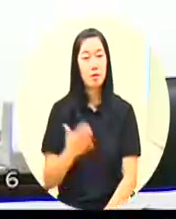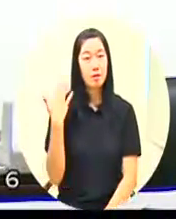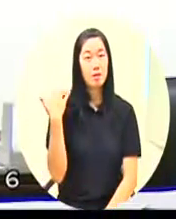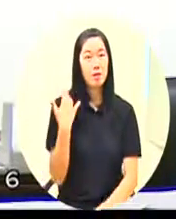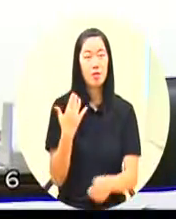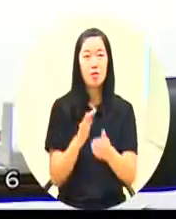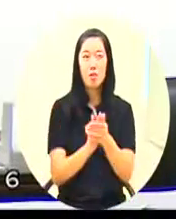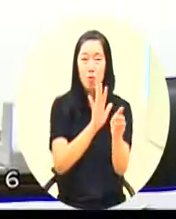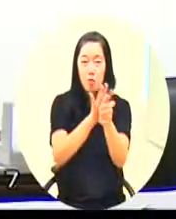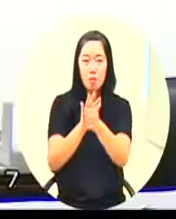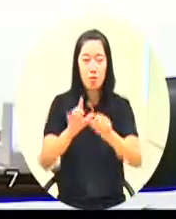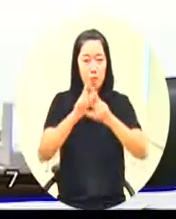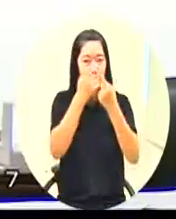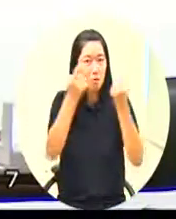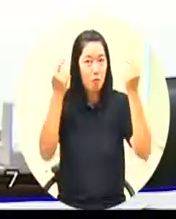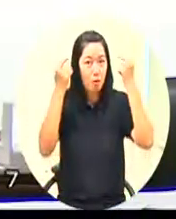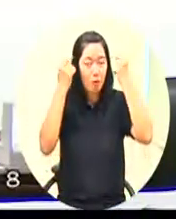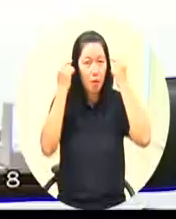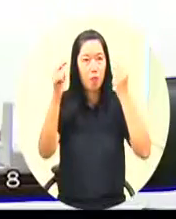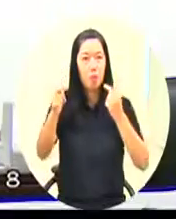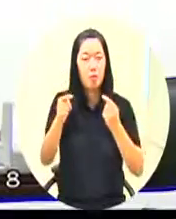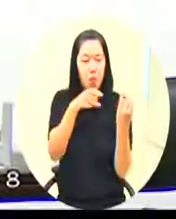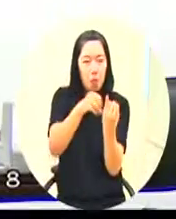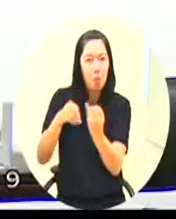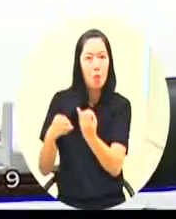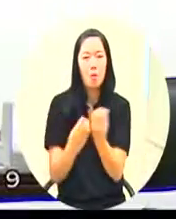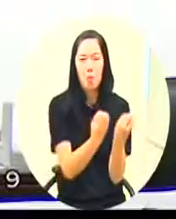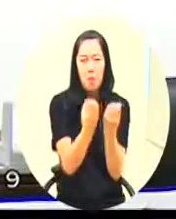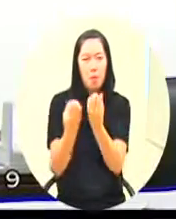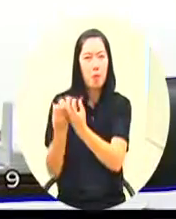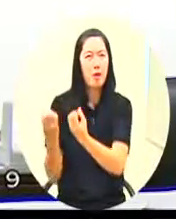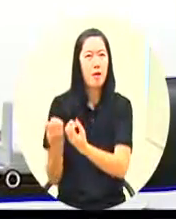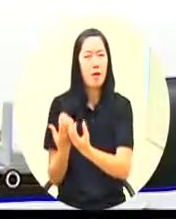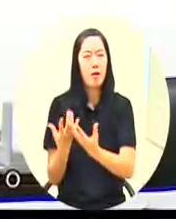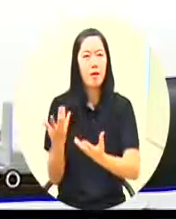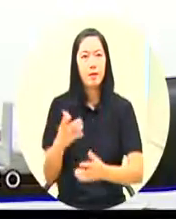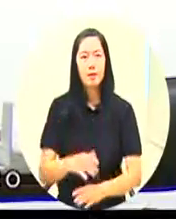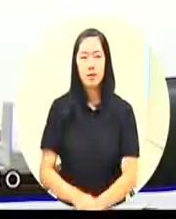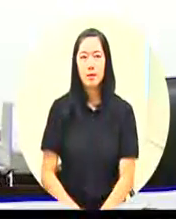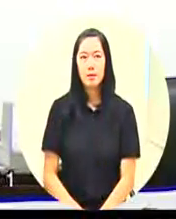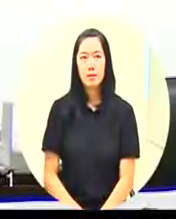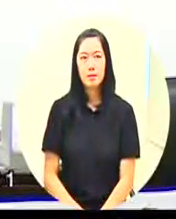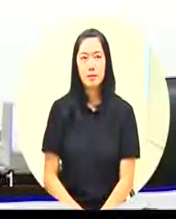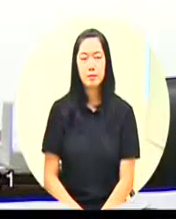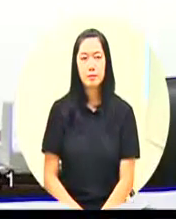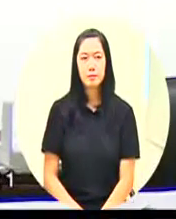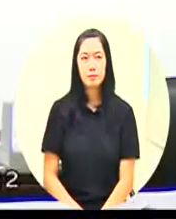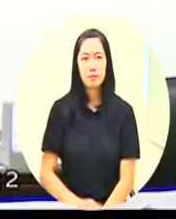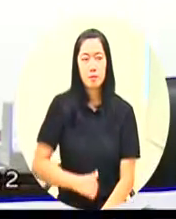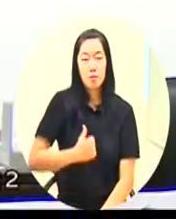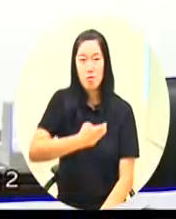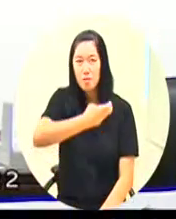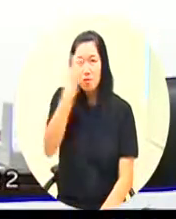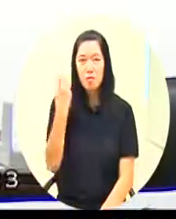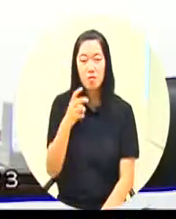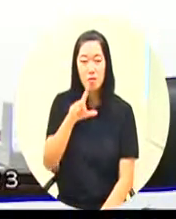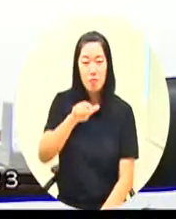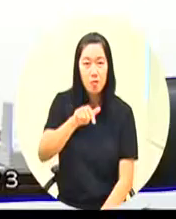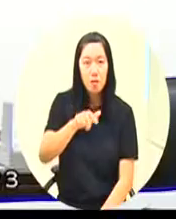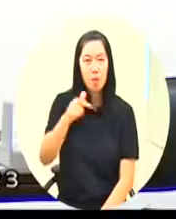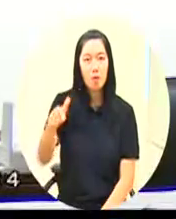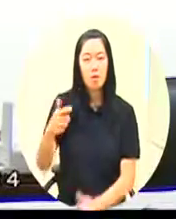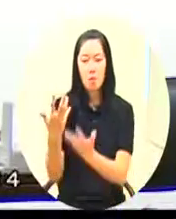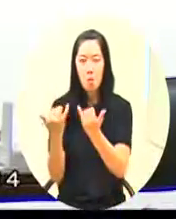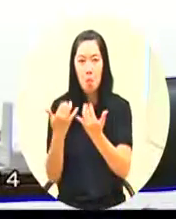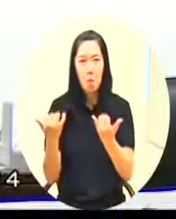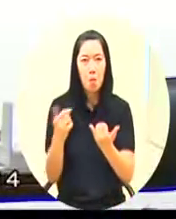搞到发现这校园里的性侵案居然可以把 可以搞到发现教授也不像教授，学生也不像学